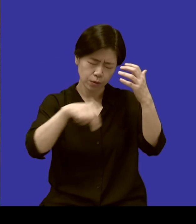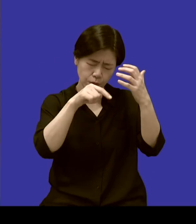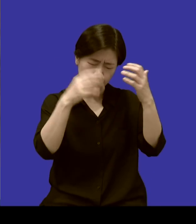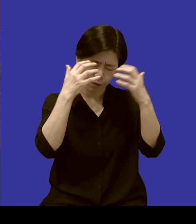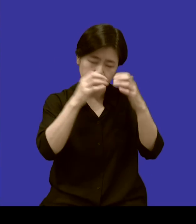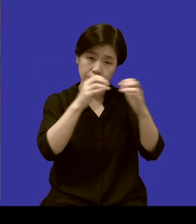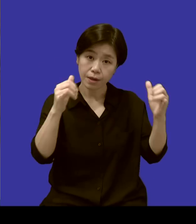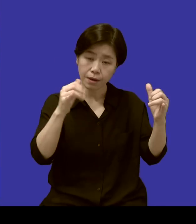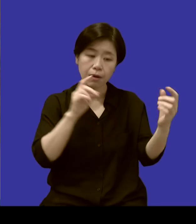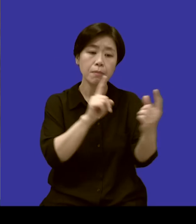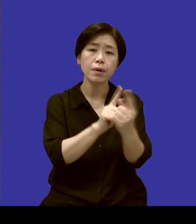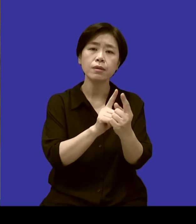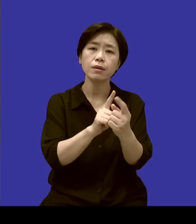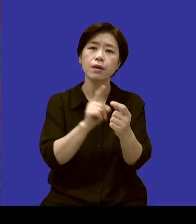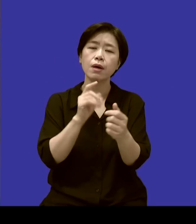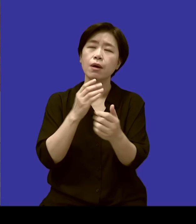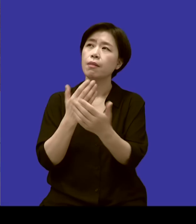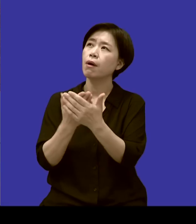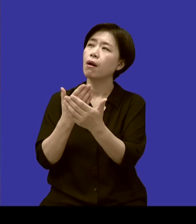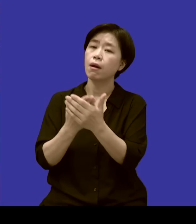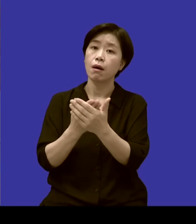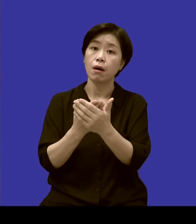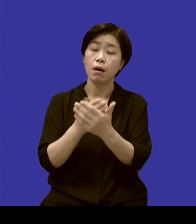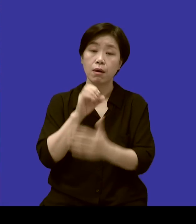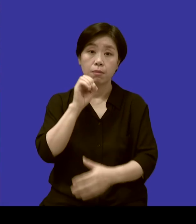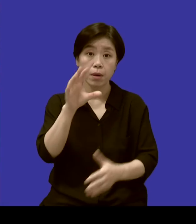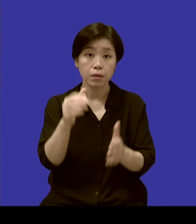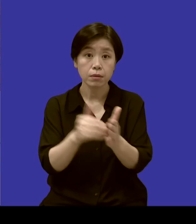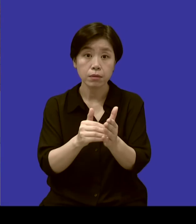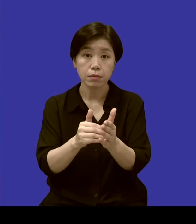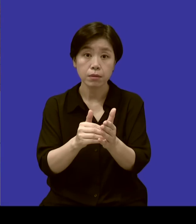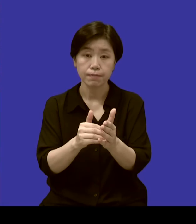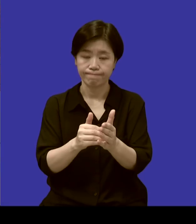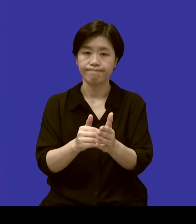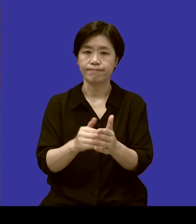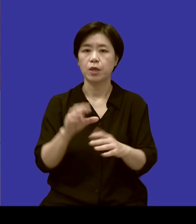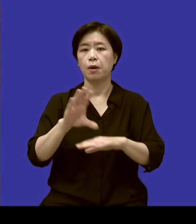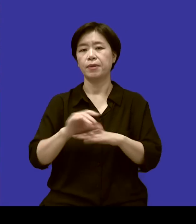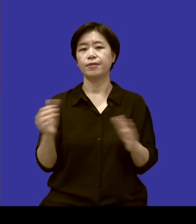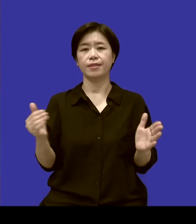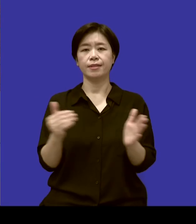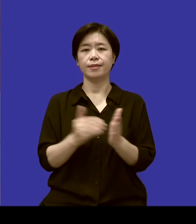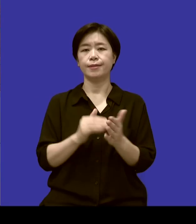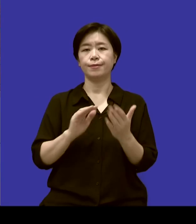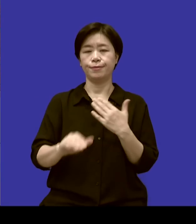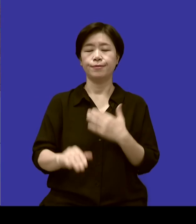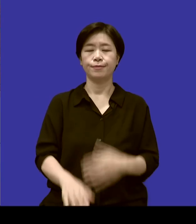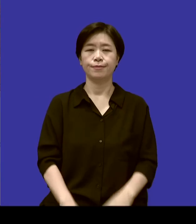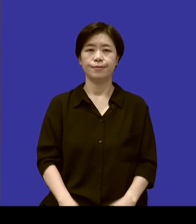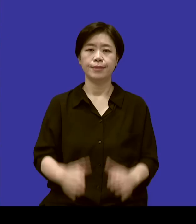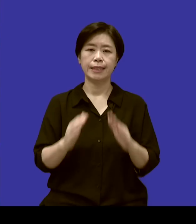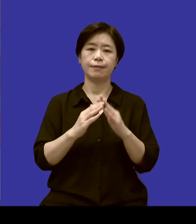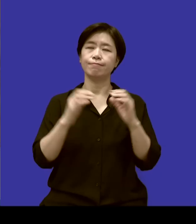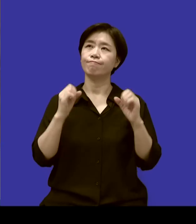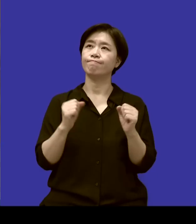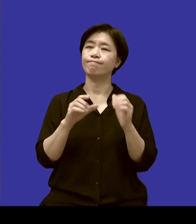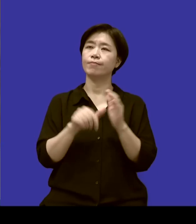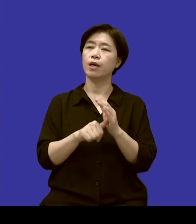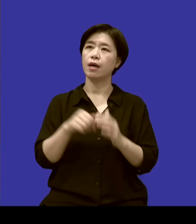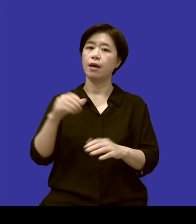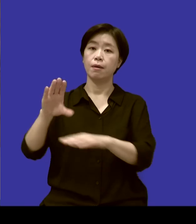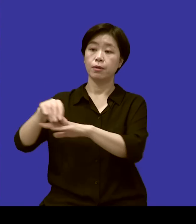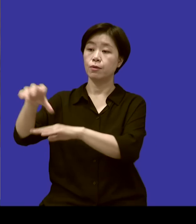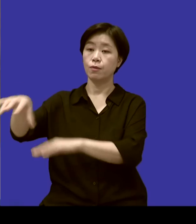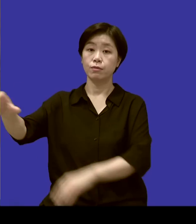기도하고 있다고 거기 가서 얘기를 한 거예요. 예. 그러고 나서 이제 집에 왔는데 그 방송사에서 연락이 왔어요. 전국에서 자꾸